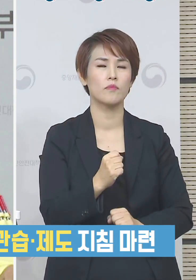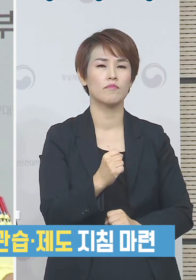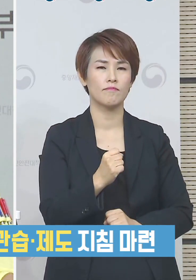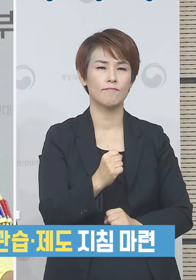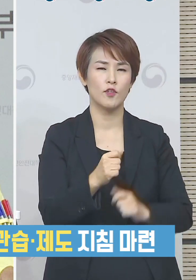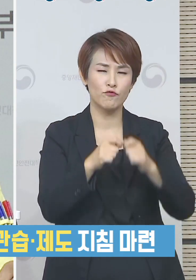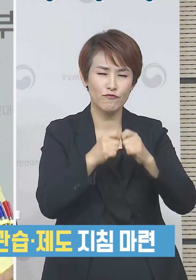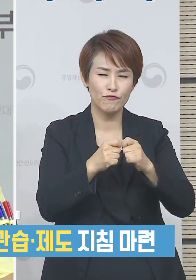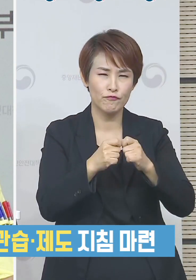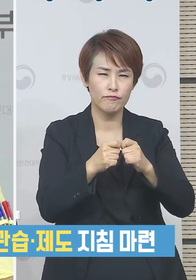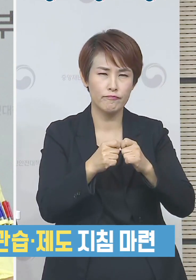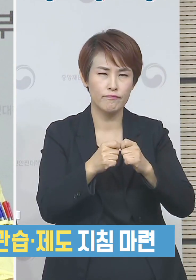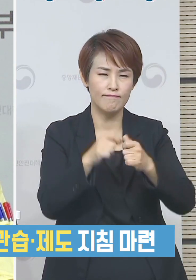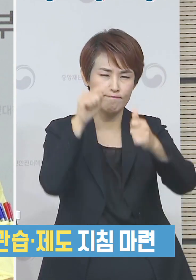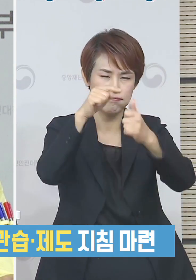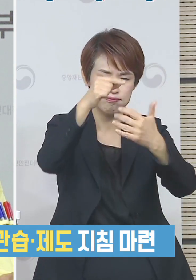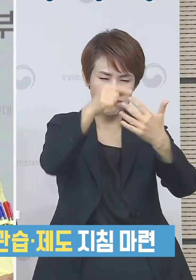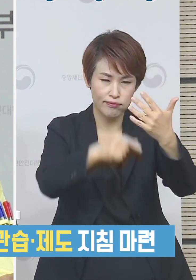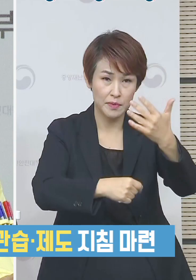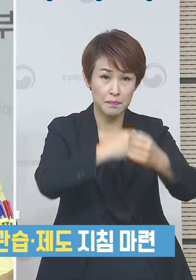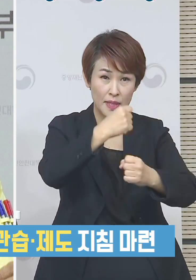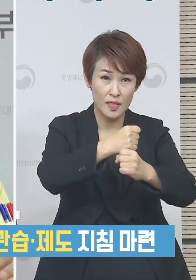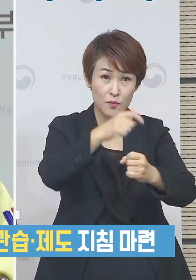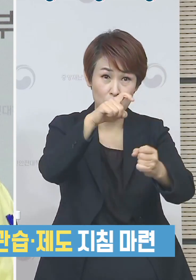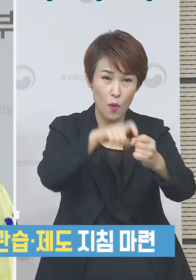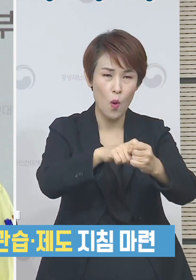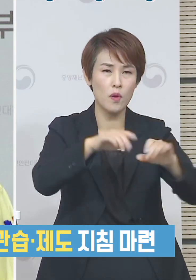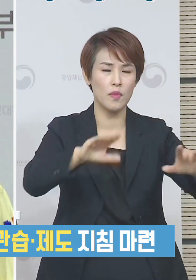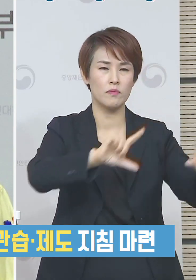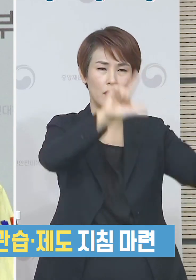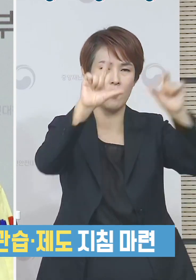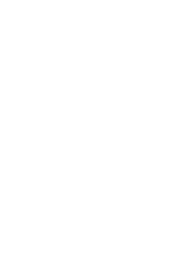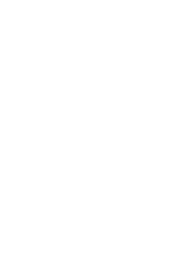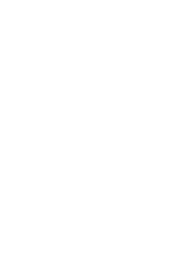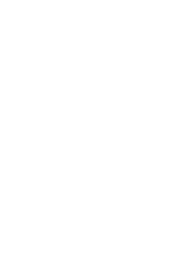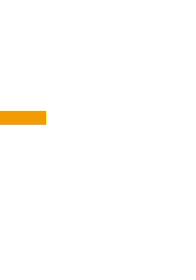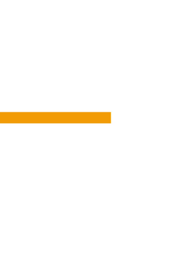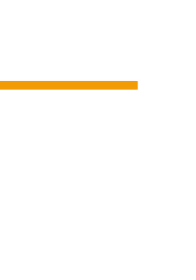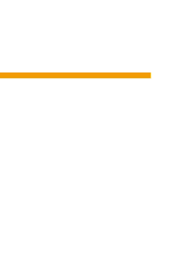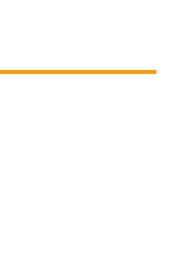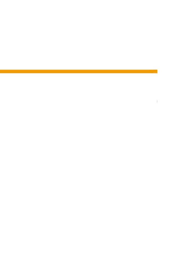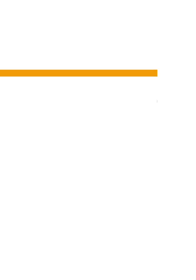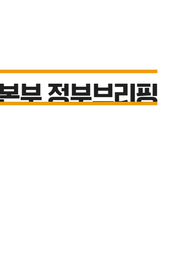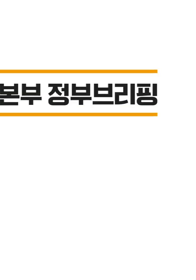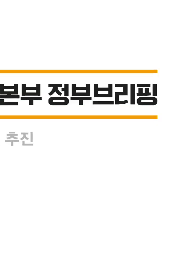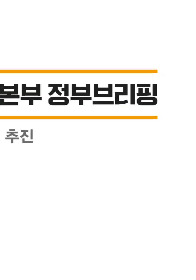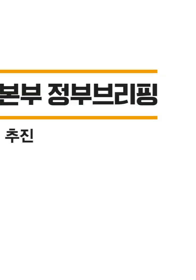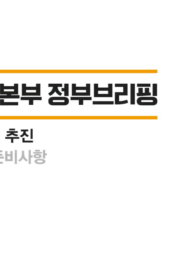구체적인 그 지침 등을 만드는 것이 이번의 숙제라고 생각을 합니다.